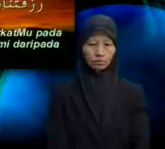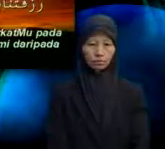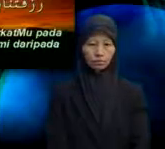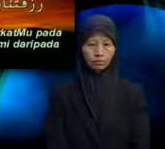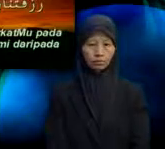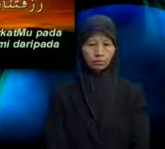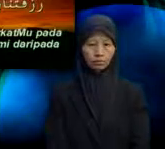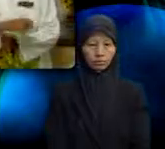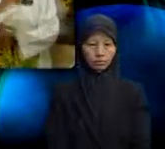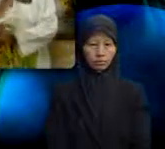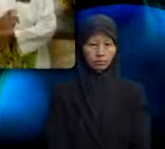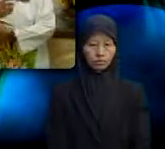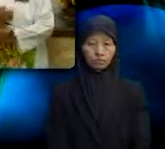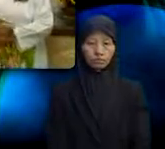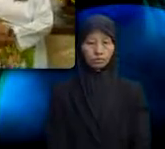azabannar.